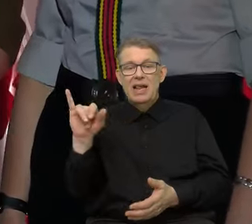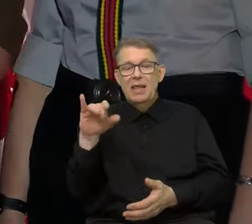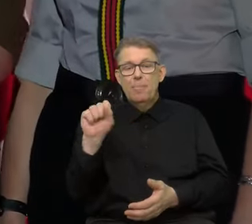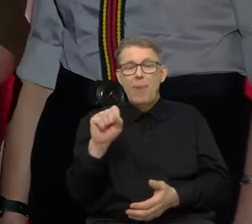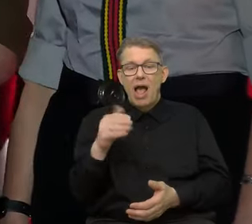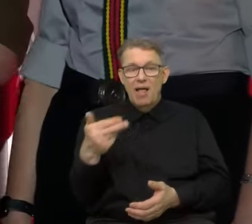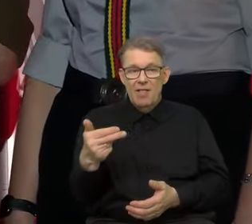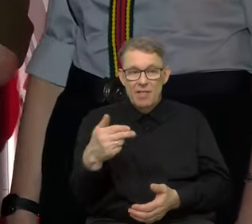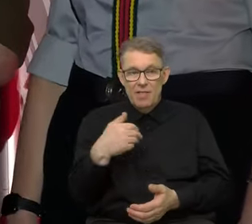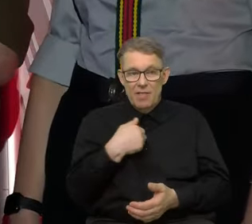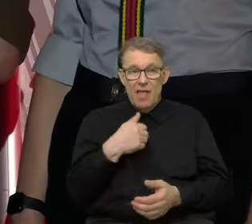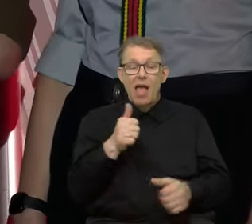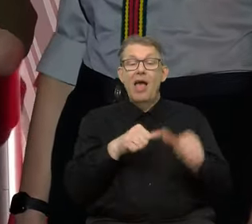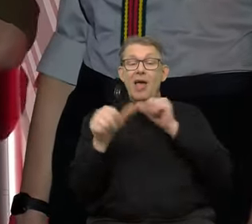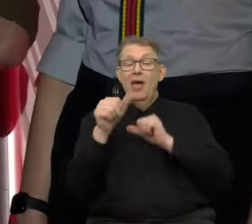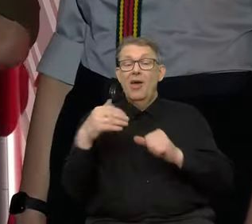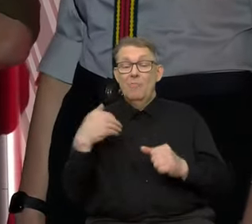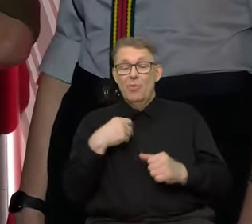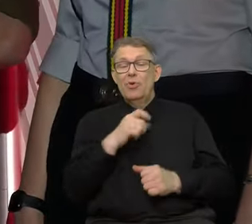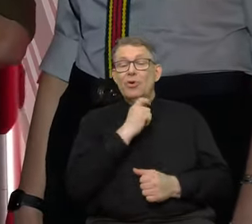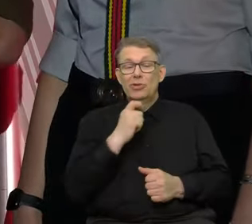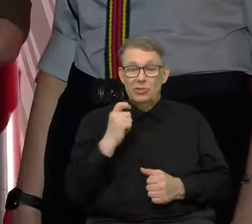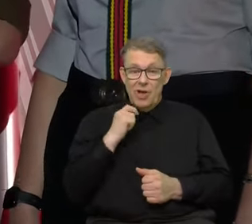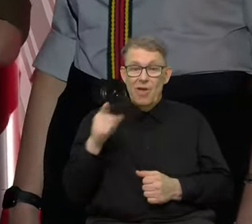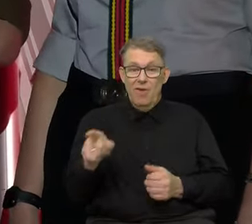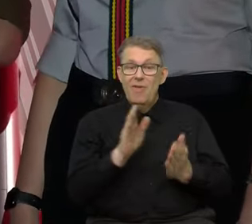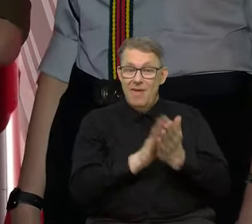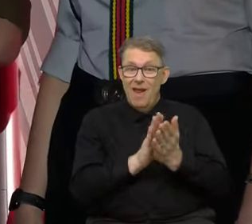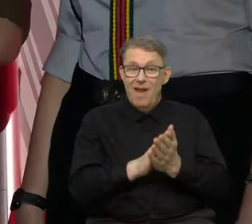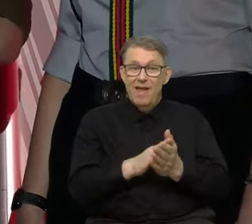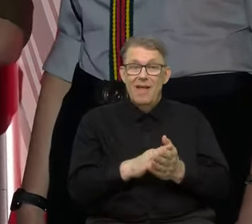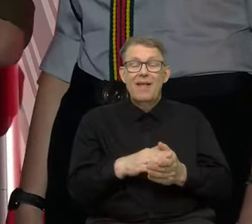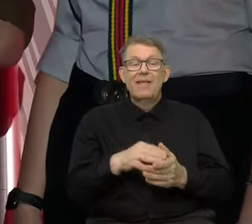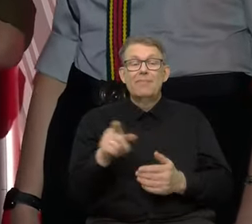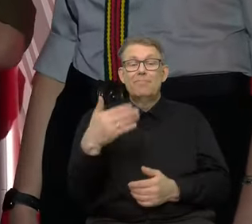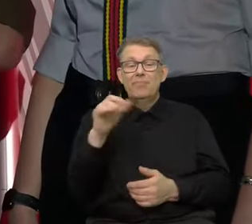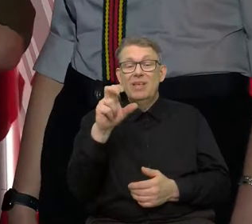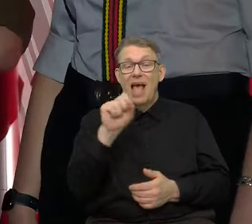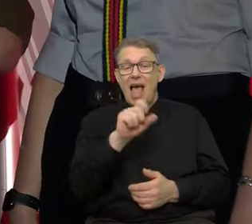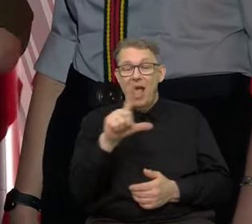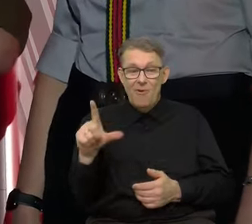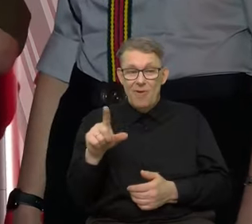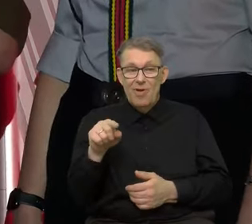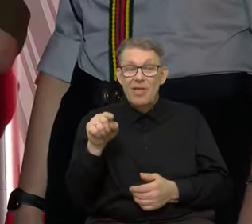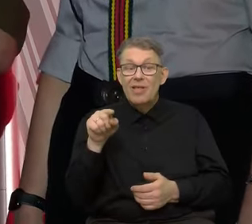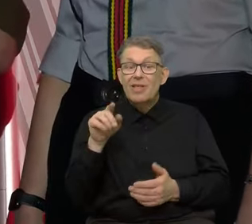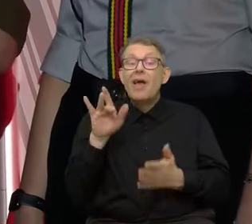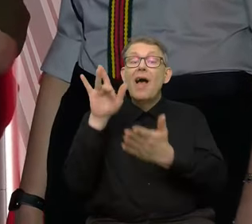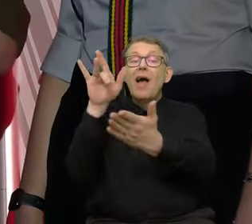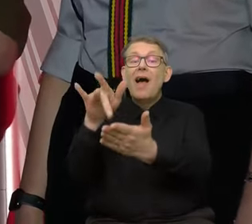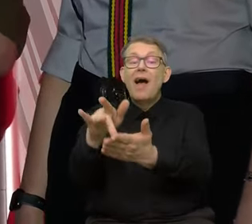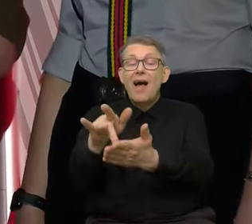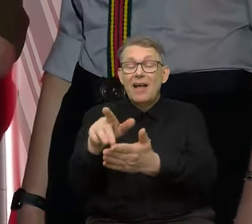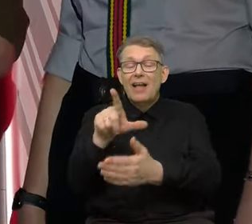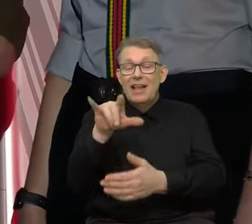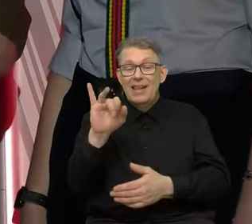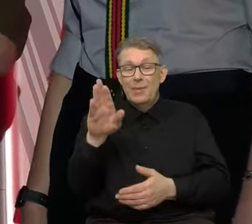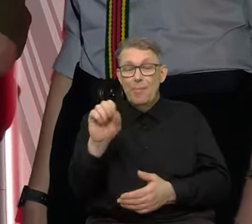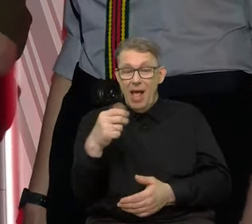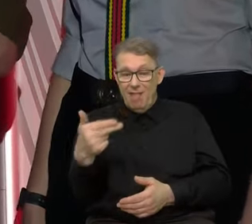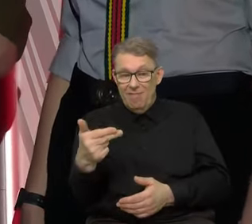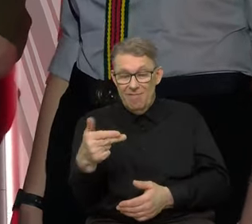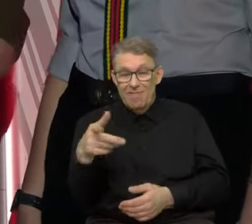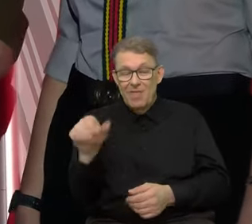ubiegłorocznego laureata, księdza, który dostał Michała, i tam to miłosierdzie w Libanie teraz